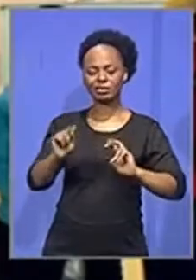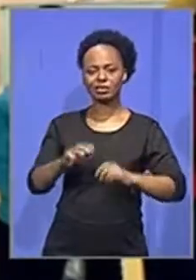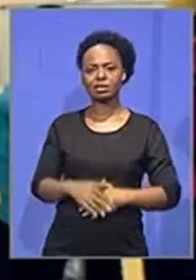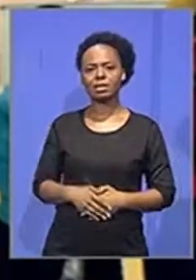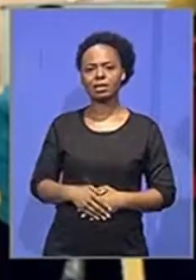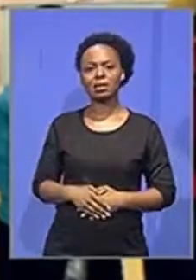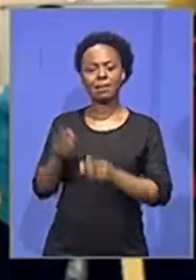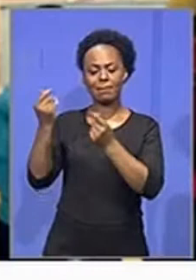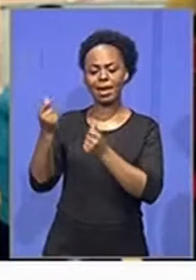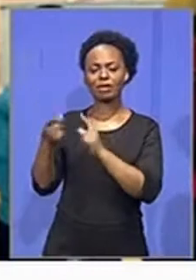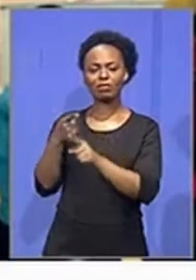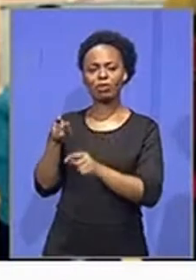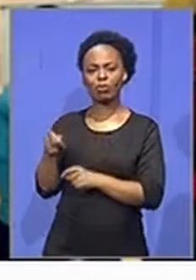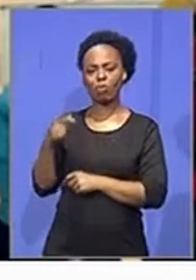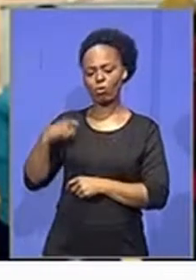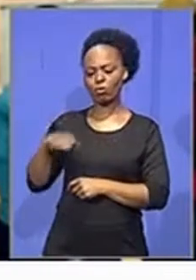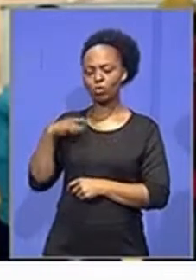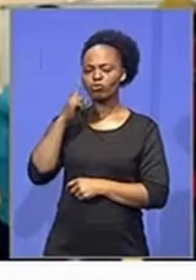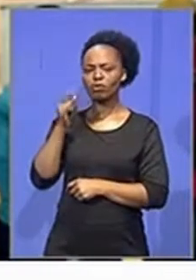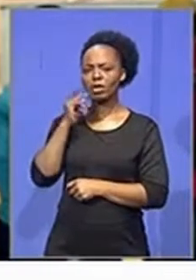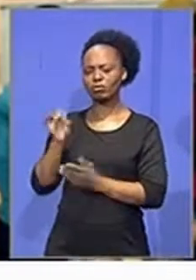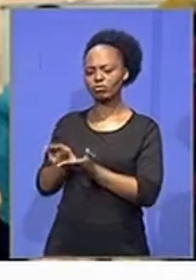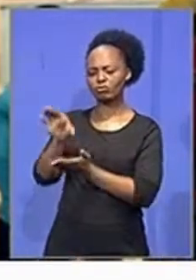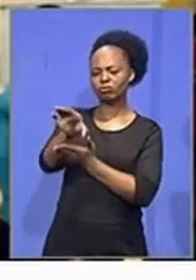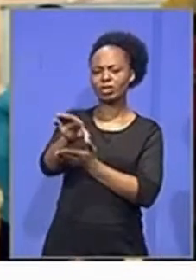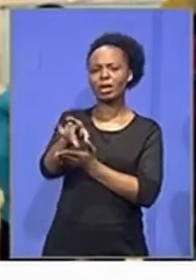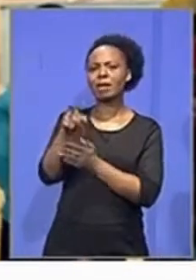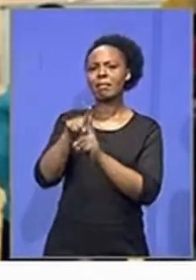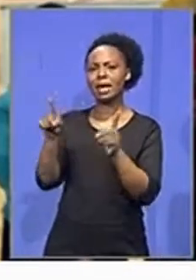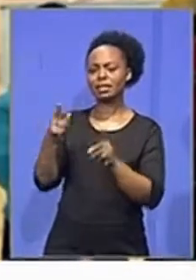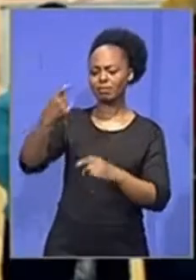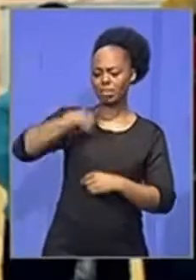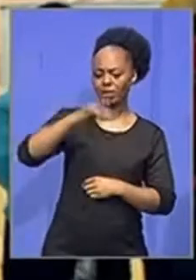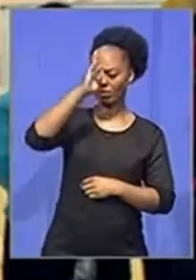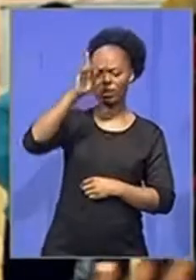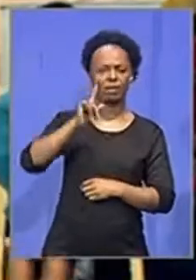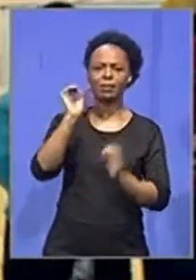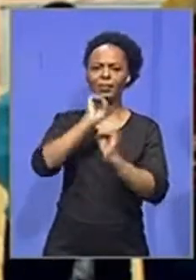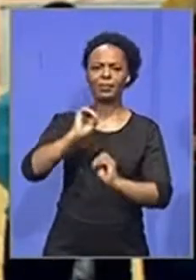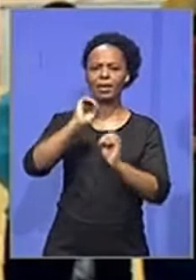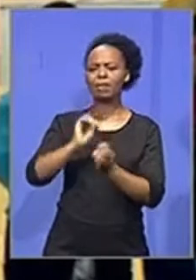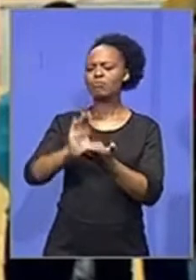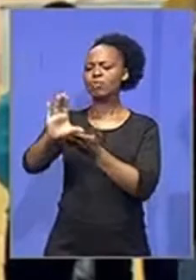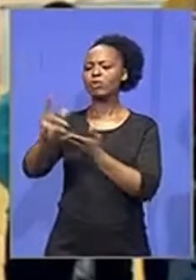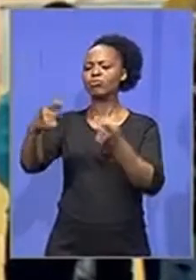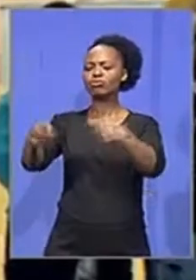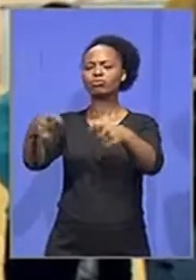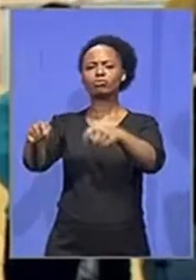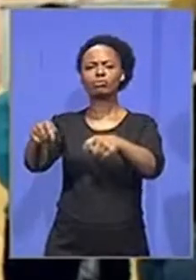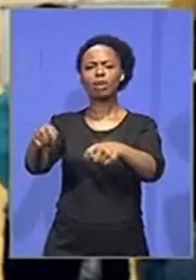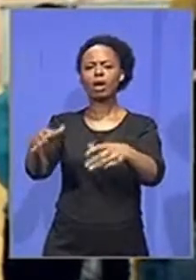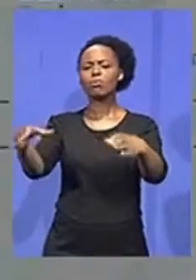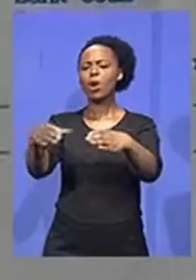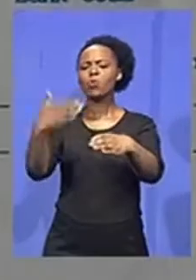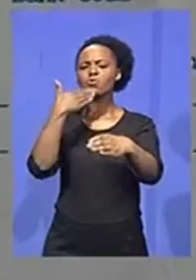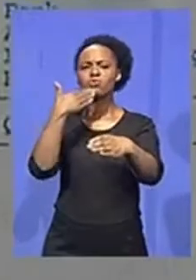ka mo tša lena ka mo Tshwane go ne le ka mo akhaontong e di yang ka mo go yona e di fetša di a distributiwa a re tse gore di šiwa ko